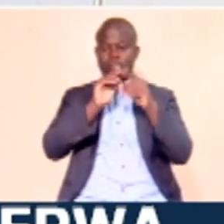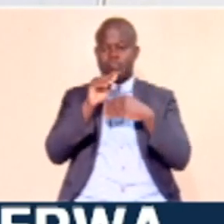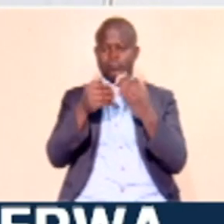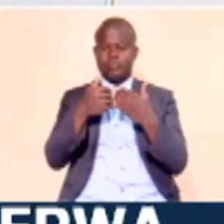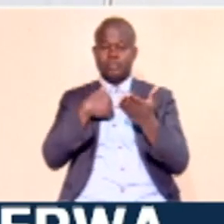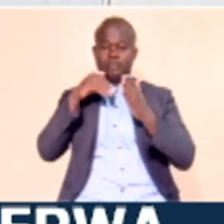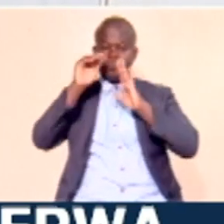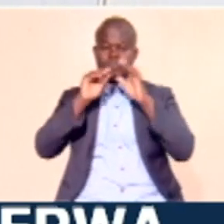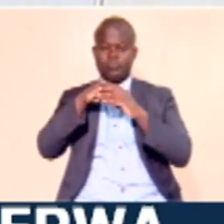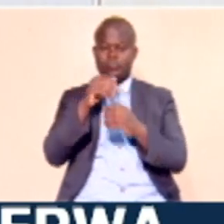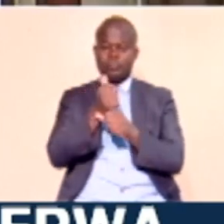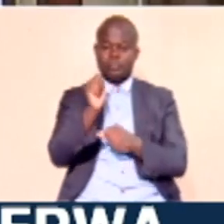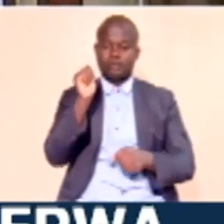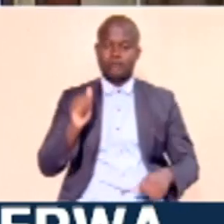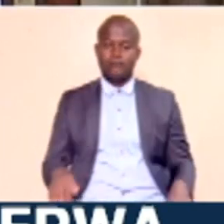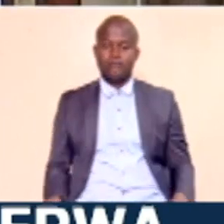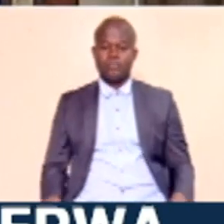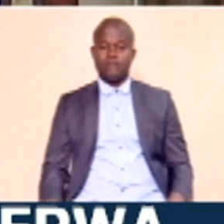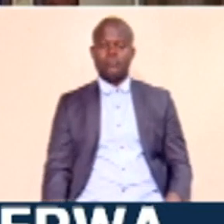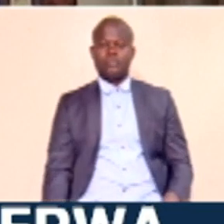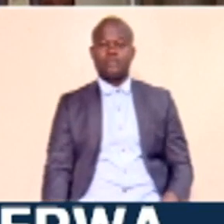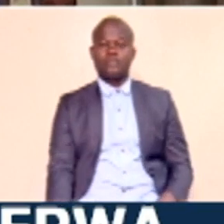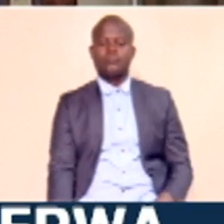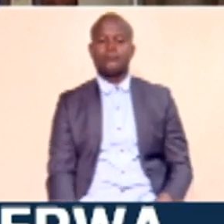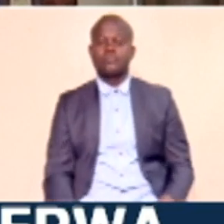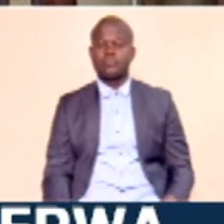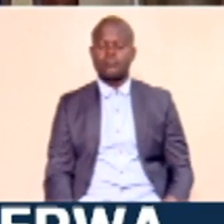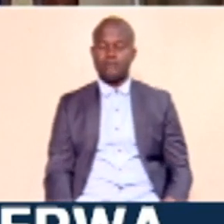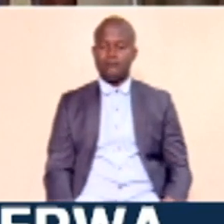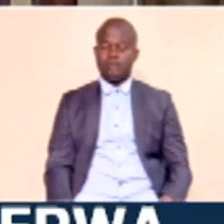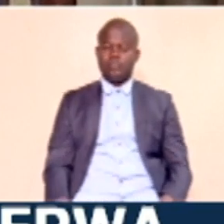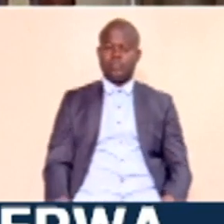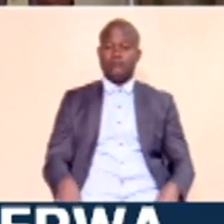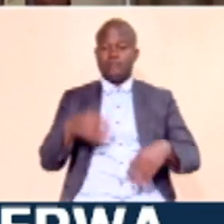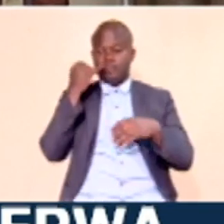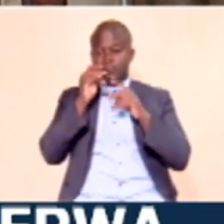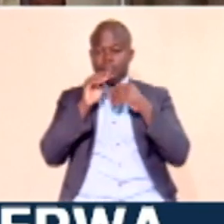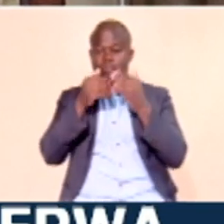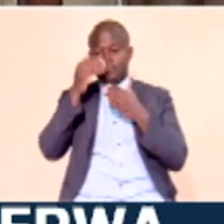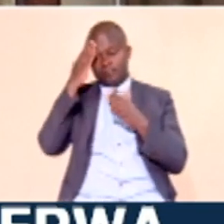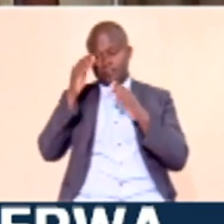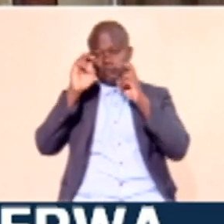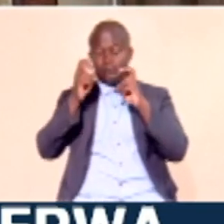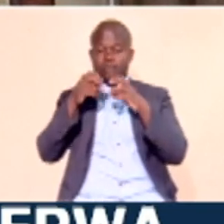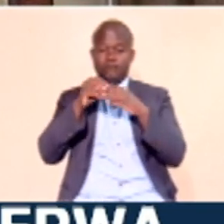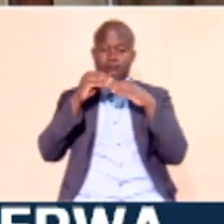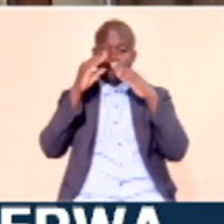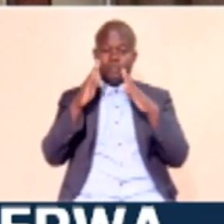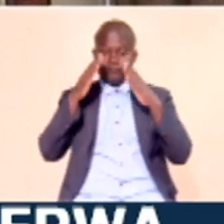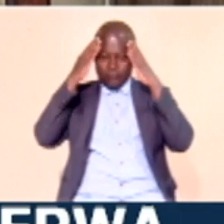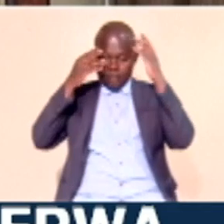kugira uruhare mu bimukorerwa. Umuturage iyo azi yuko ubuyobozi burajwe